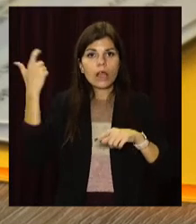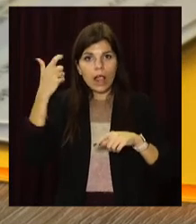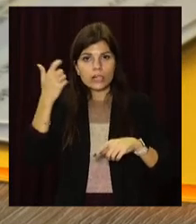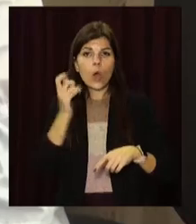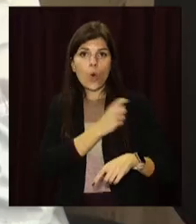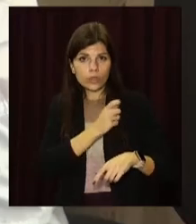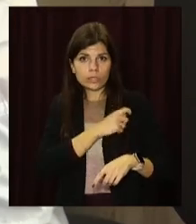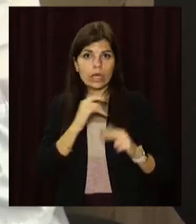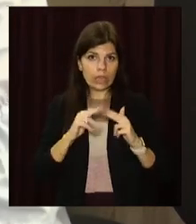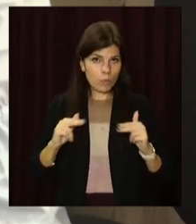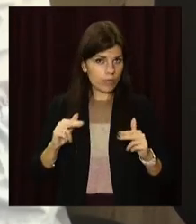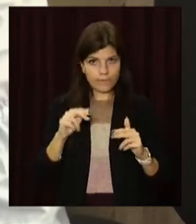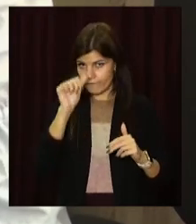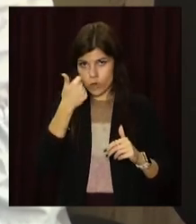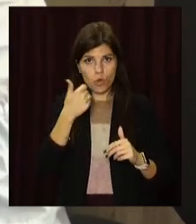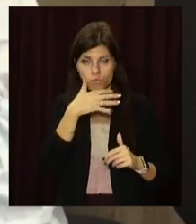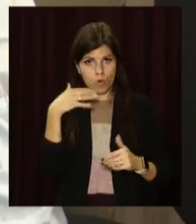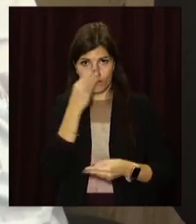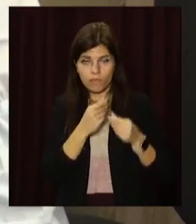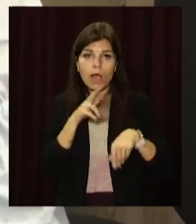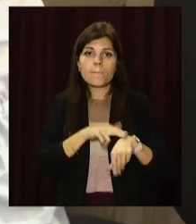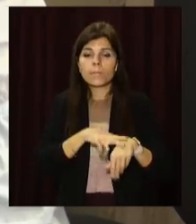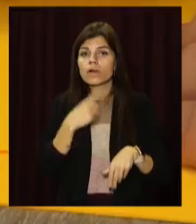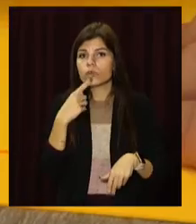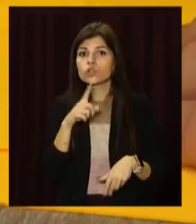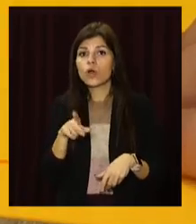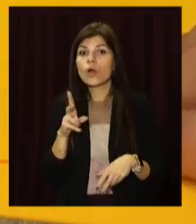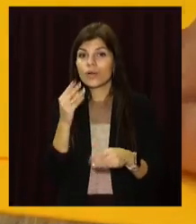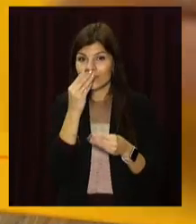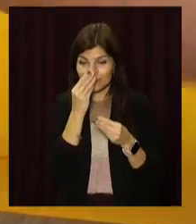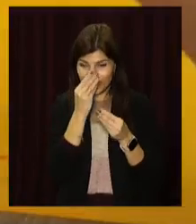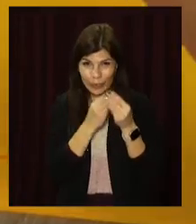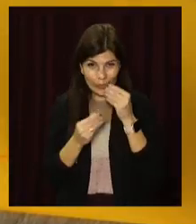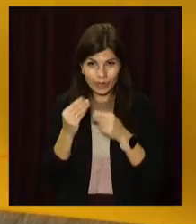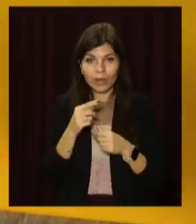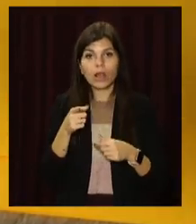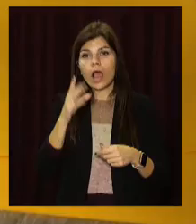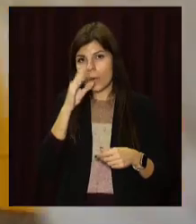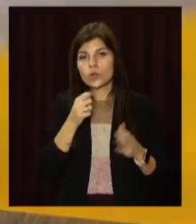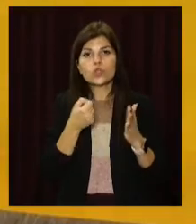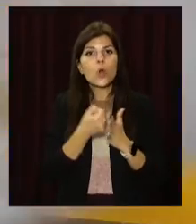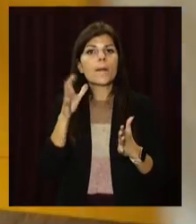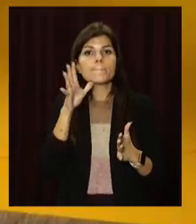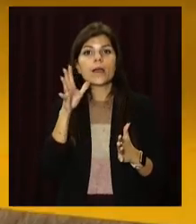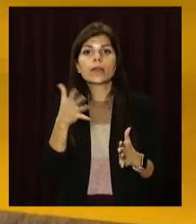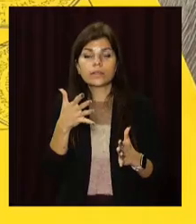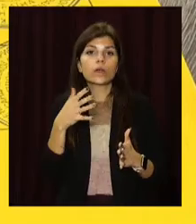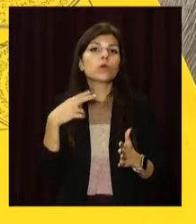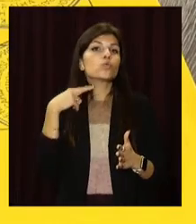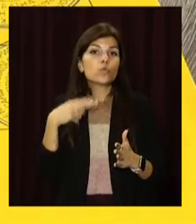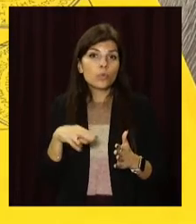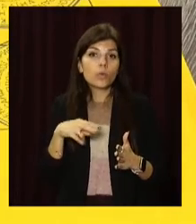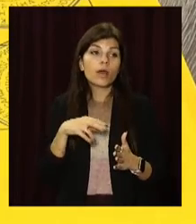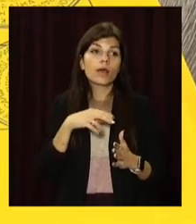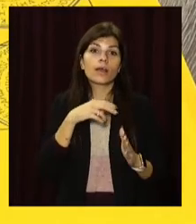та Одеська. У поліції звертають увагу – підробникам документів про імунізацію загрожує до 5 років за ґратами,